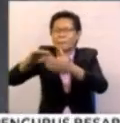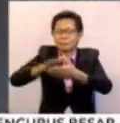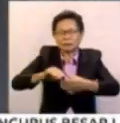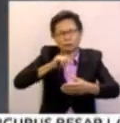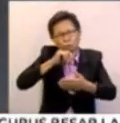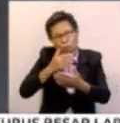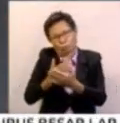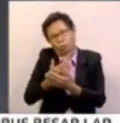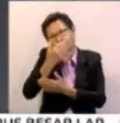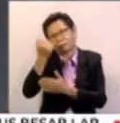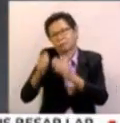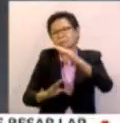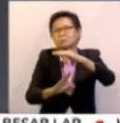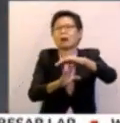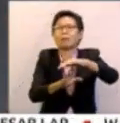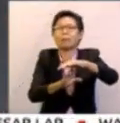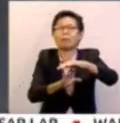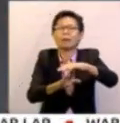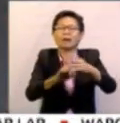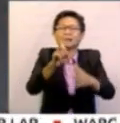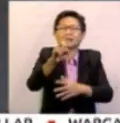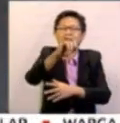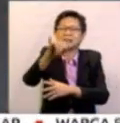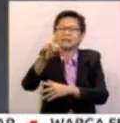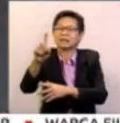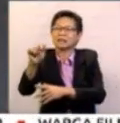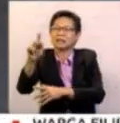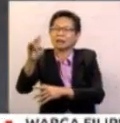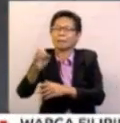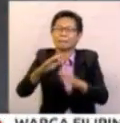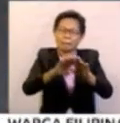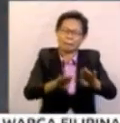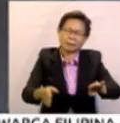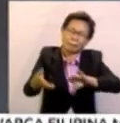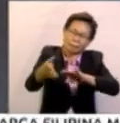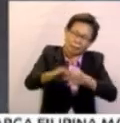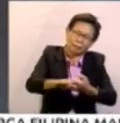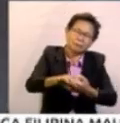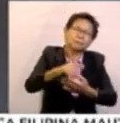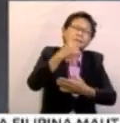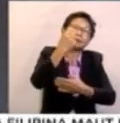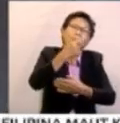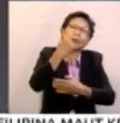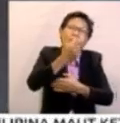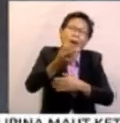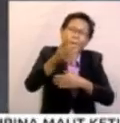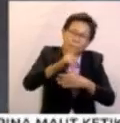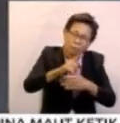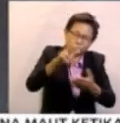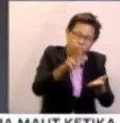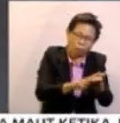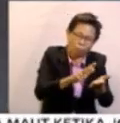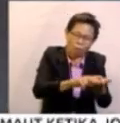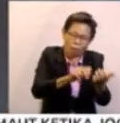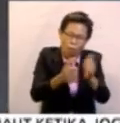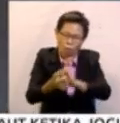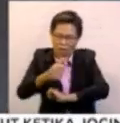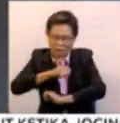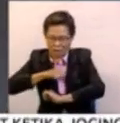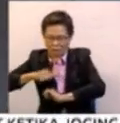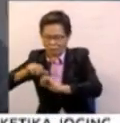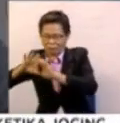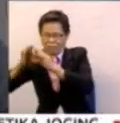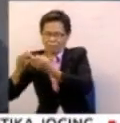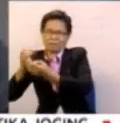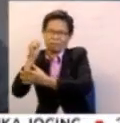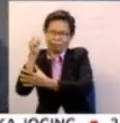elok sebegini dihentikan segera. Menurut DJ Dave, sesebuah berita kematian sesiapa sahaja perlu disahkan oleh anggota